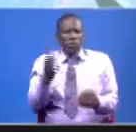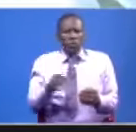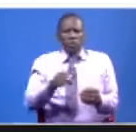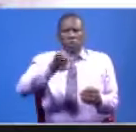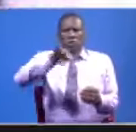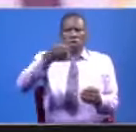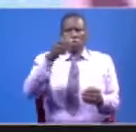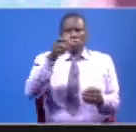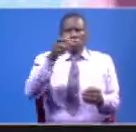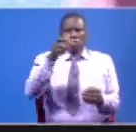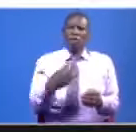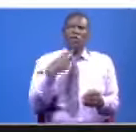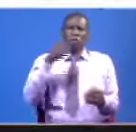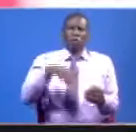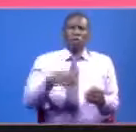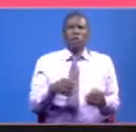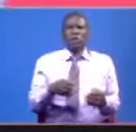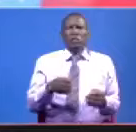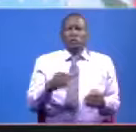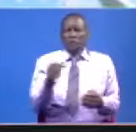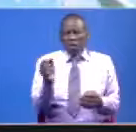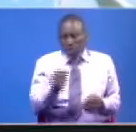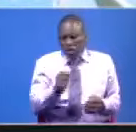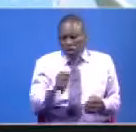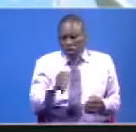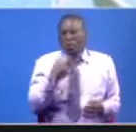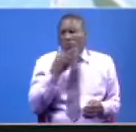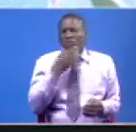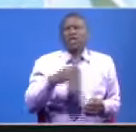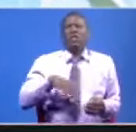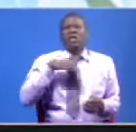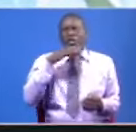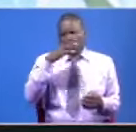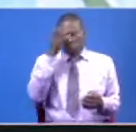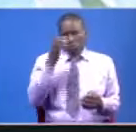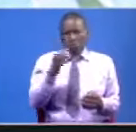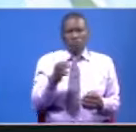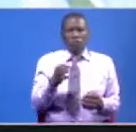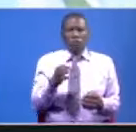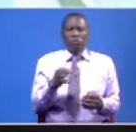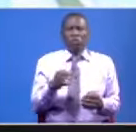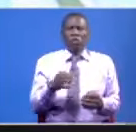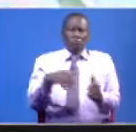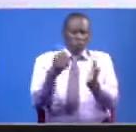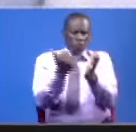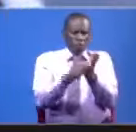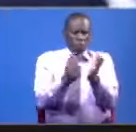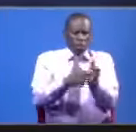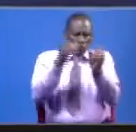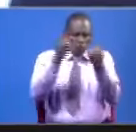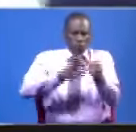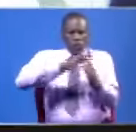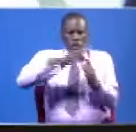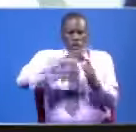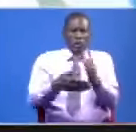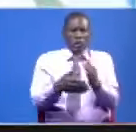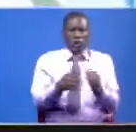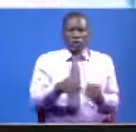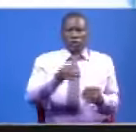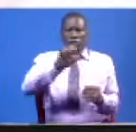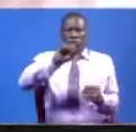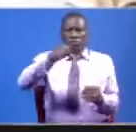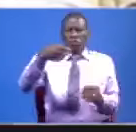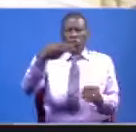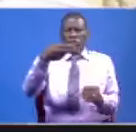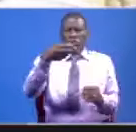Mboro, anayesema walimpoteza babu yake aliyeugua kutokana na hitilafu za mfumo mpya wa bima ya afya ya kitaifa ya